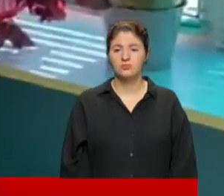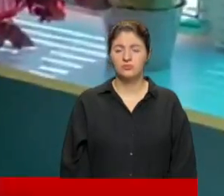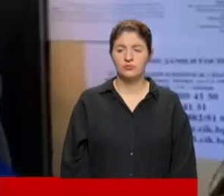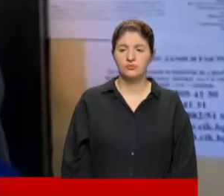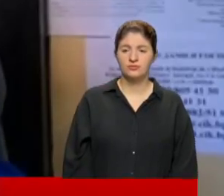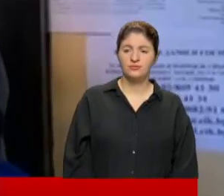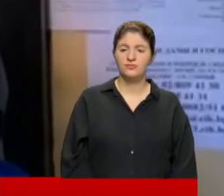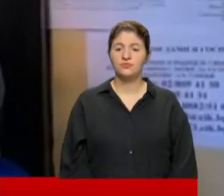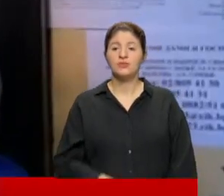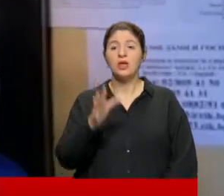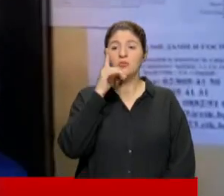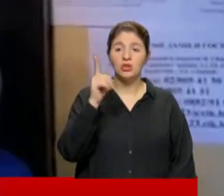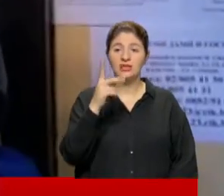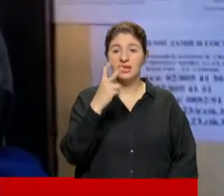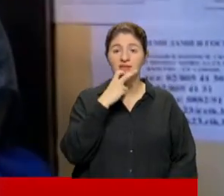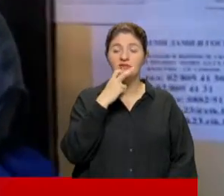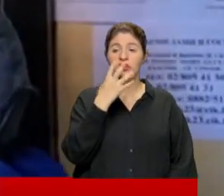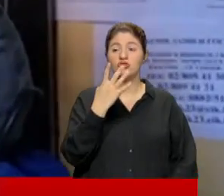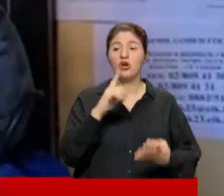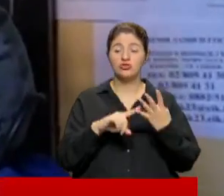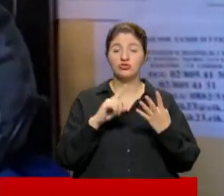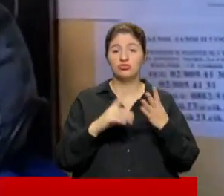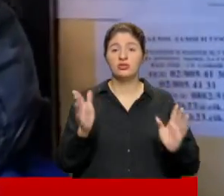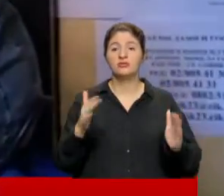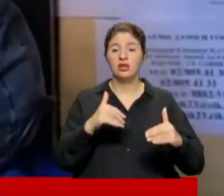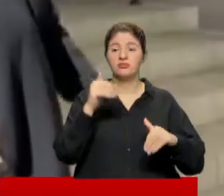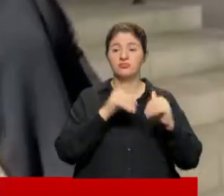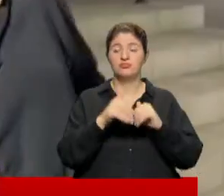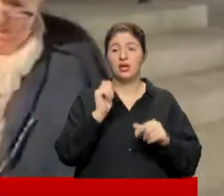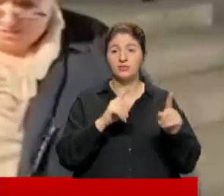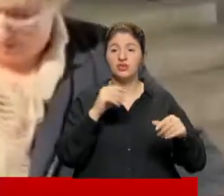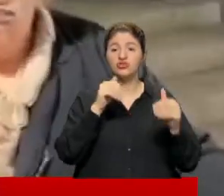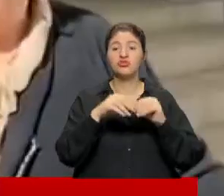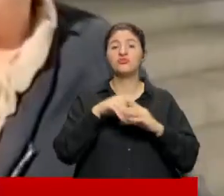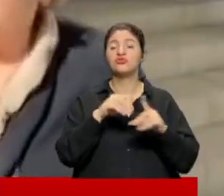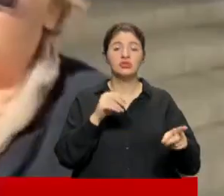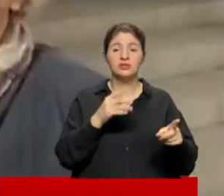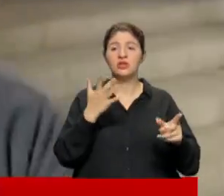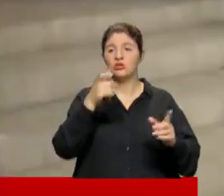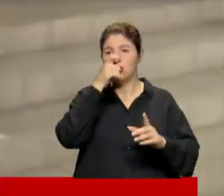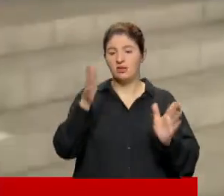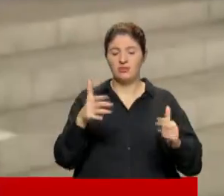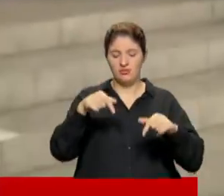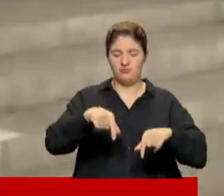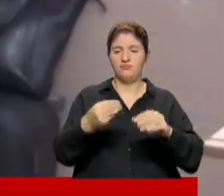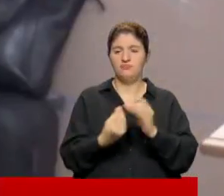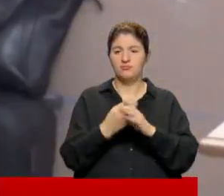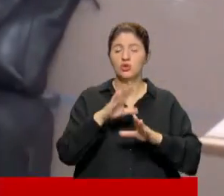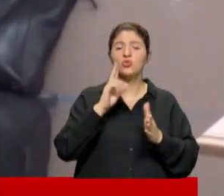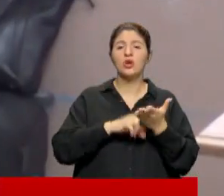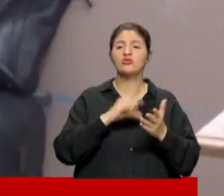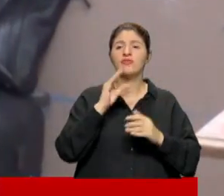seçimleri Bulgaristan 2 yılda 4 kez sandık başına gittii seçimler için Türkiye'de sandıklar kuruldu üyelerinin